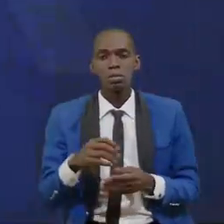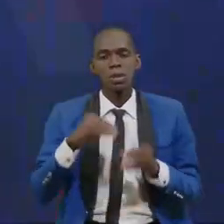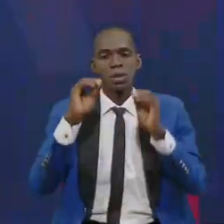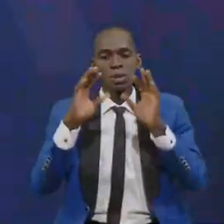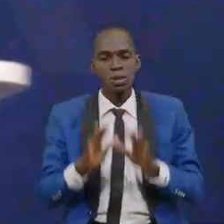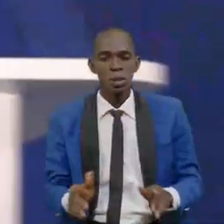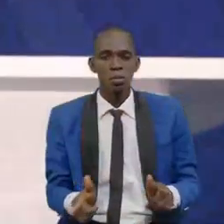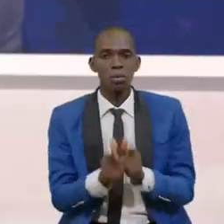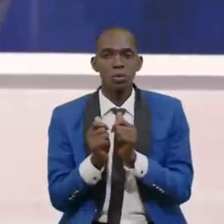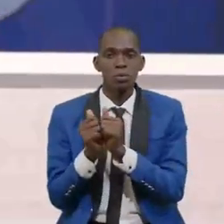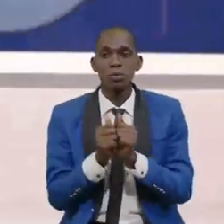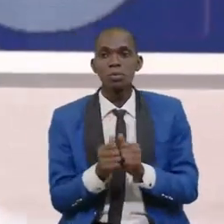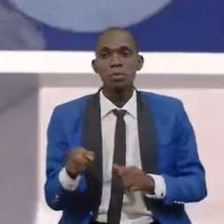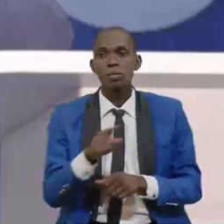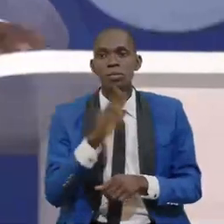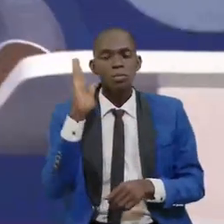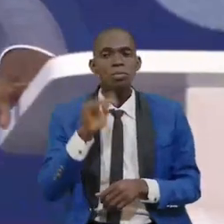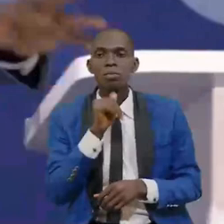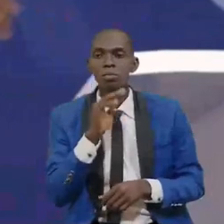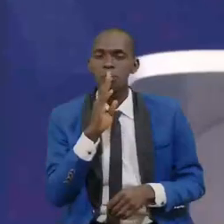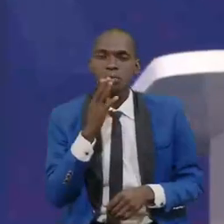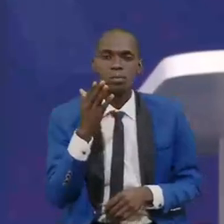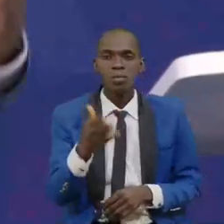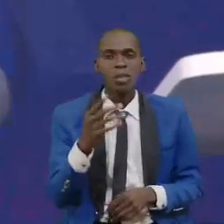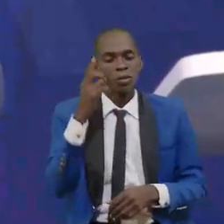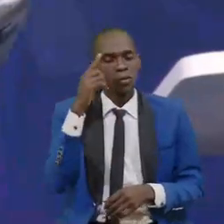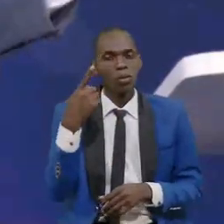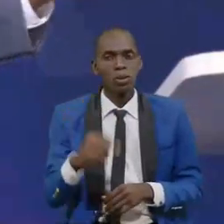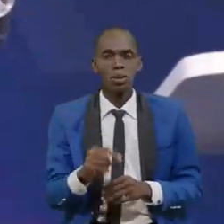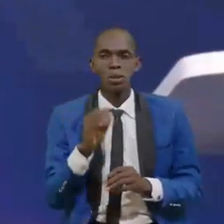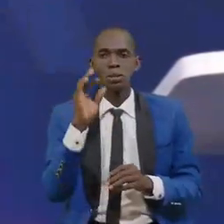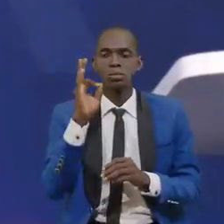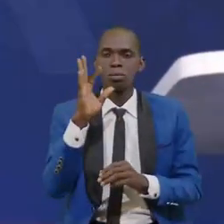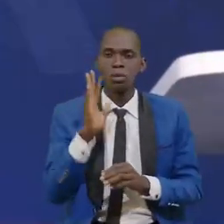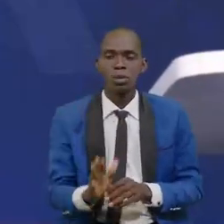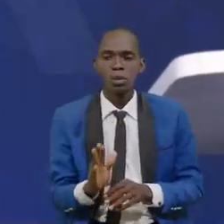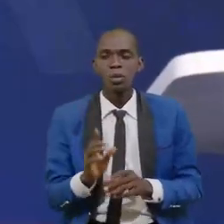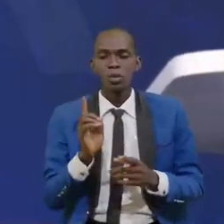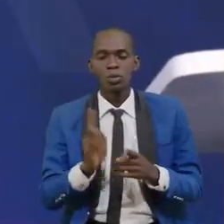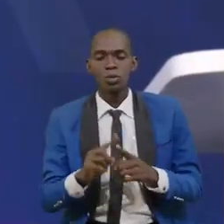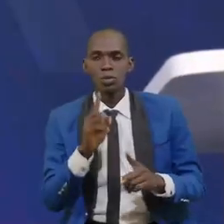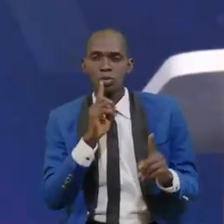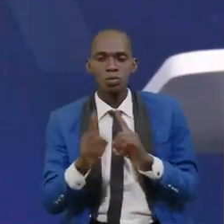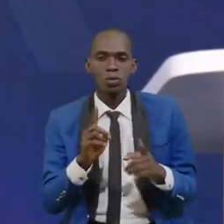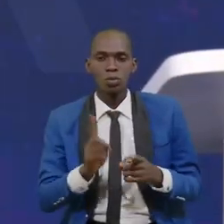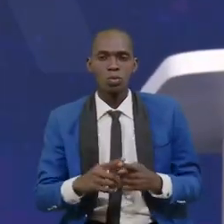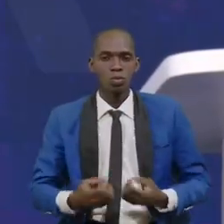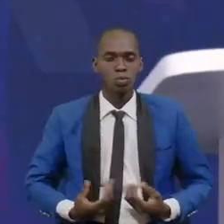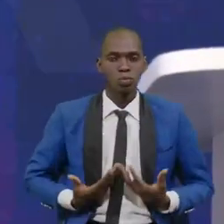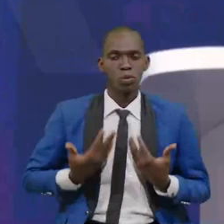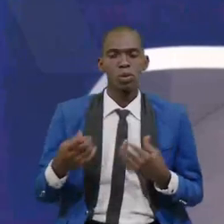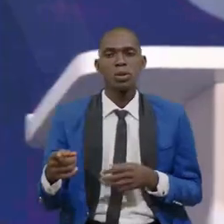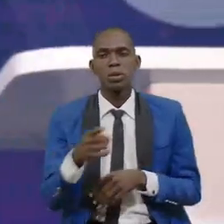professionnels se retrouvent, ils ne seront pas là pour que le prédicateur les motive et les fasse sauter, danser. Ils